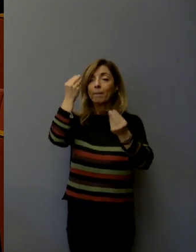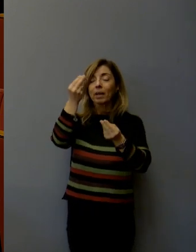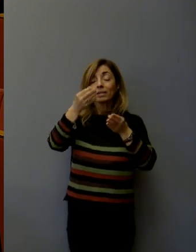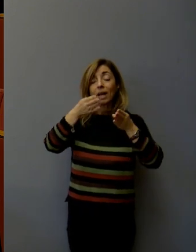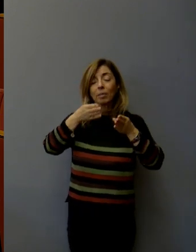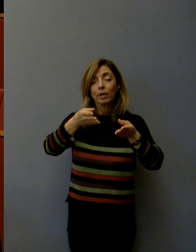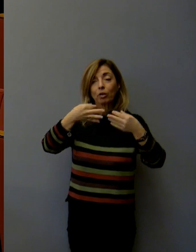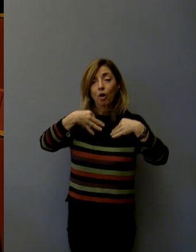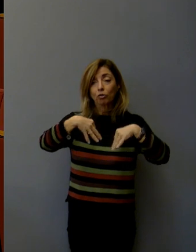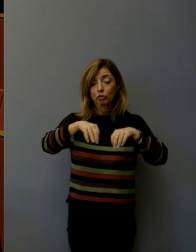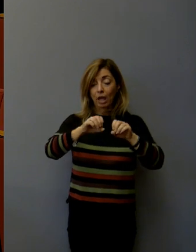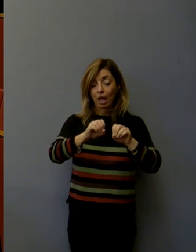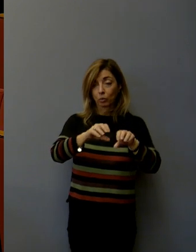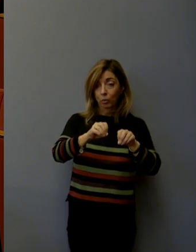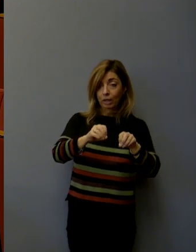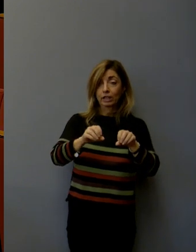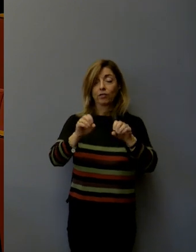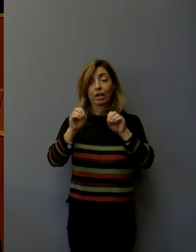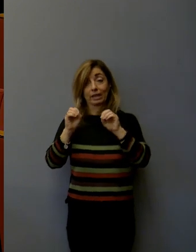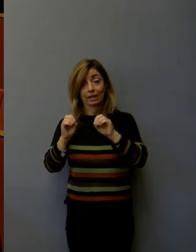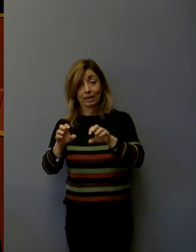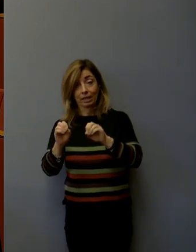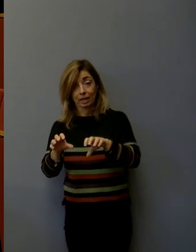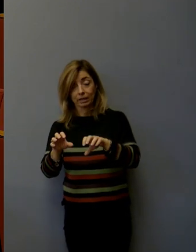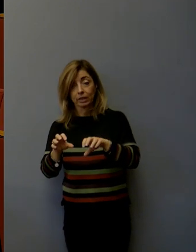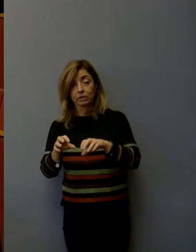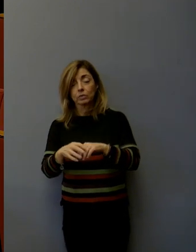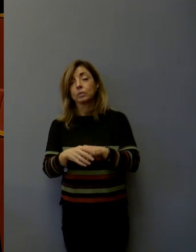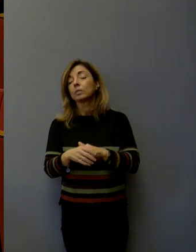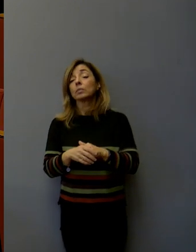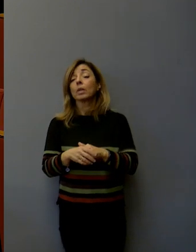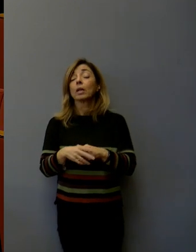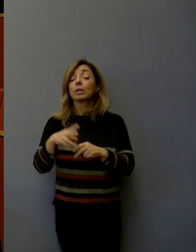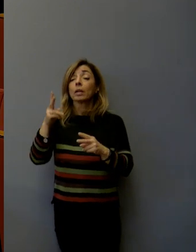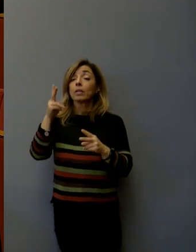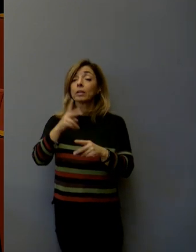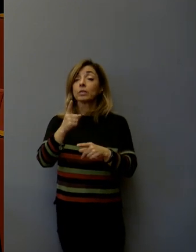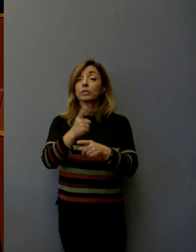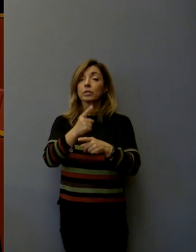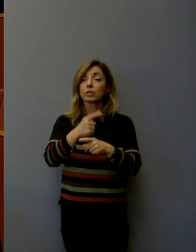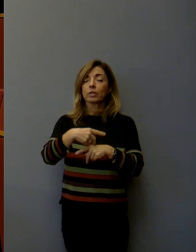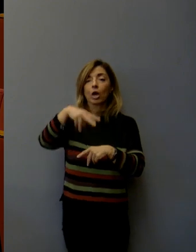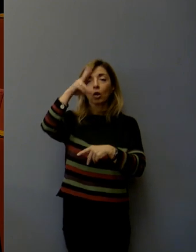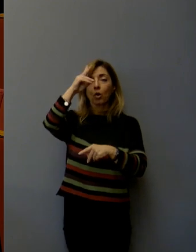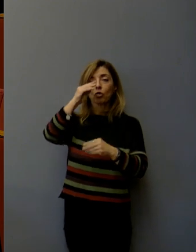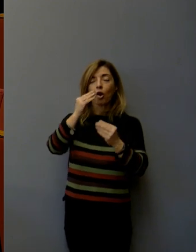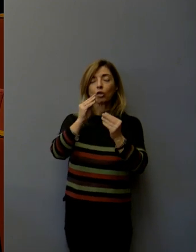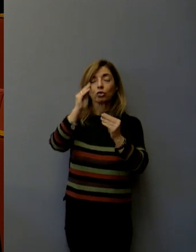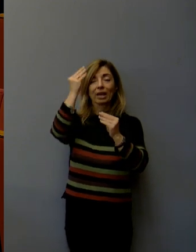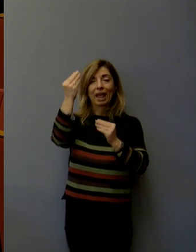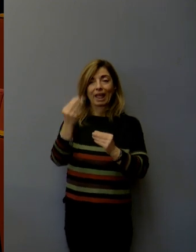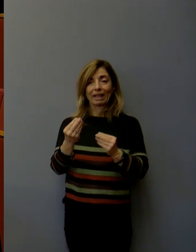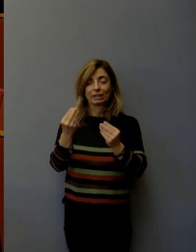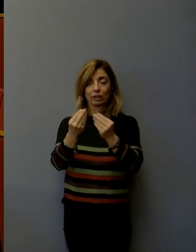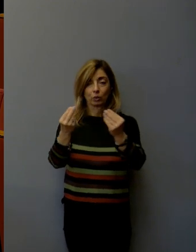e anche didattici Perché chiaramente qua Bisogna conoscere le proprie istituzioni e gli strumenti di